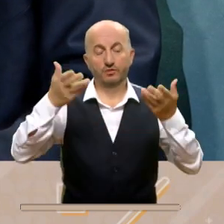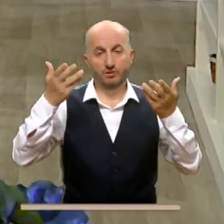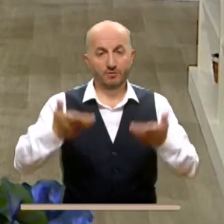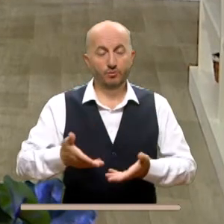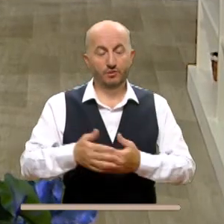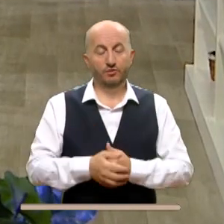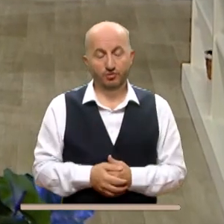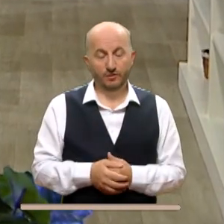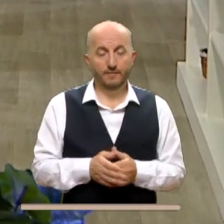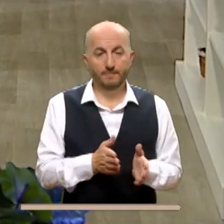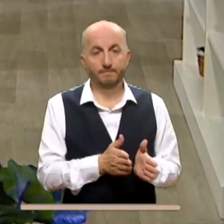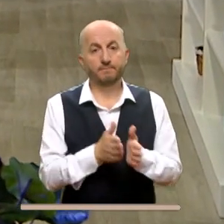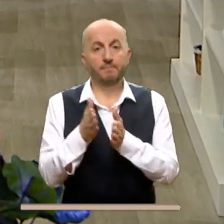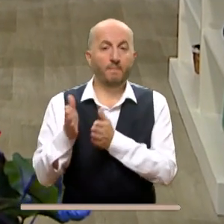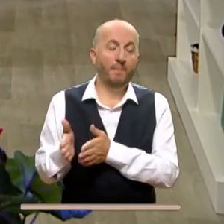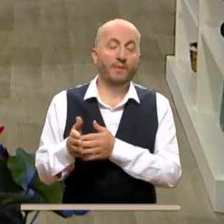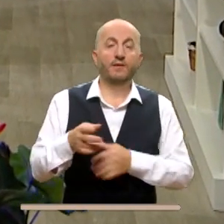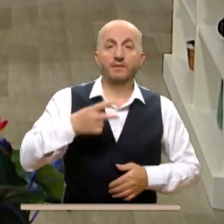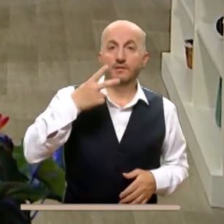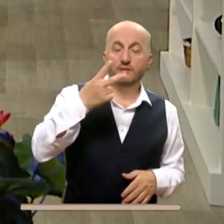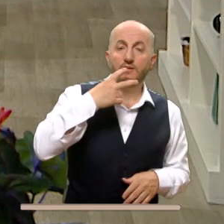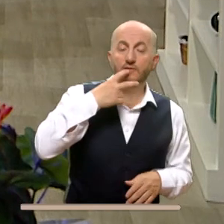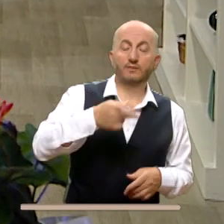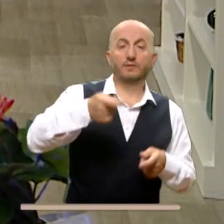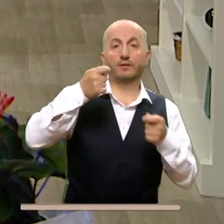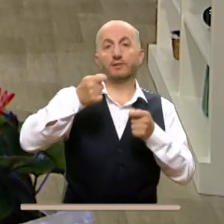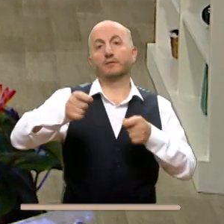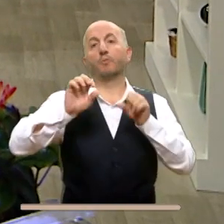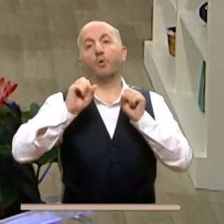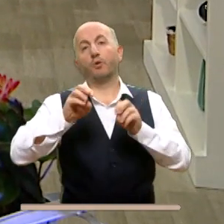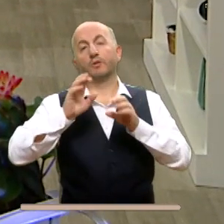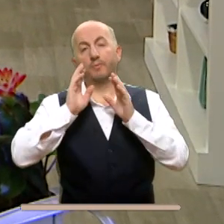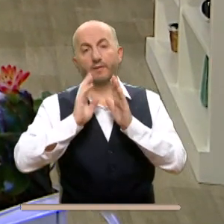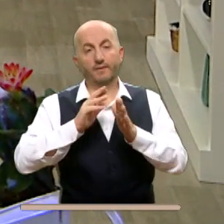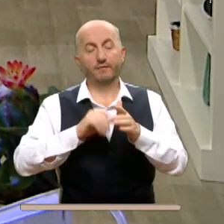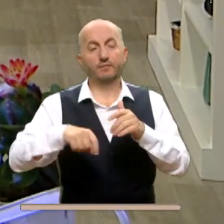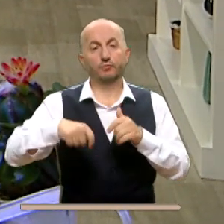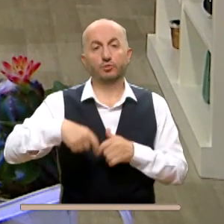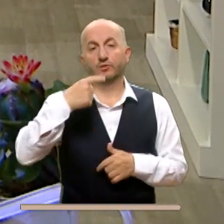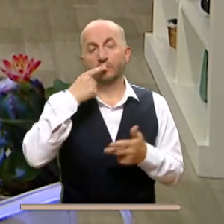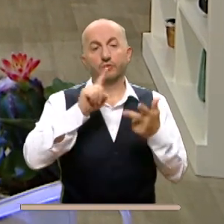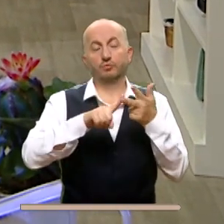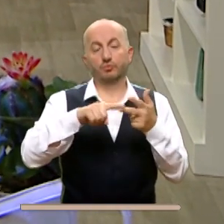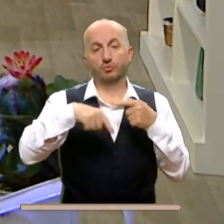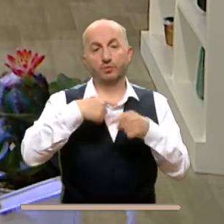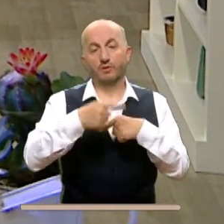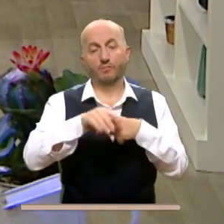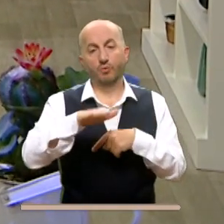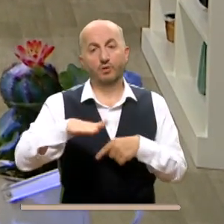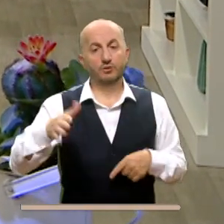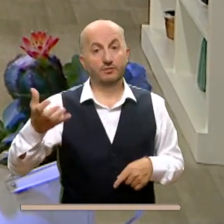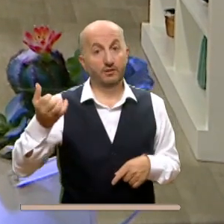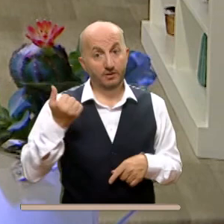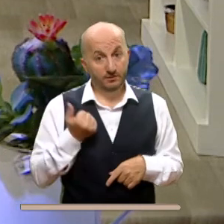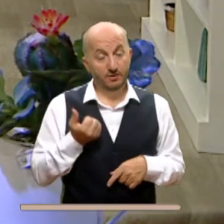de. Ayrıca 2 yıldır eğitim öğretime devam eden ve bu sene 3. dönem öğrencilerini alacak olan hukuk